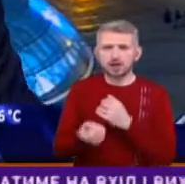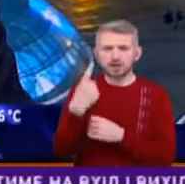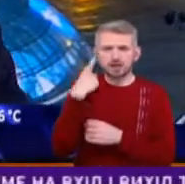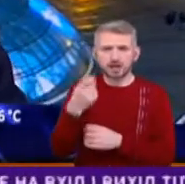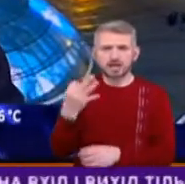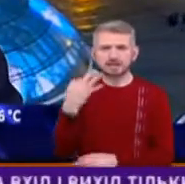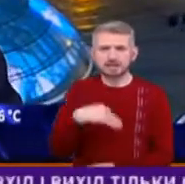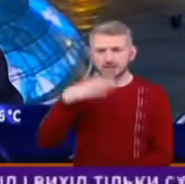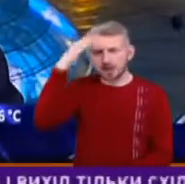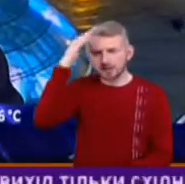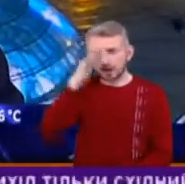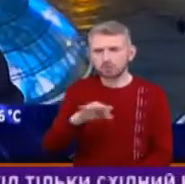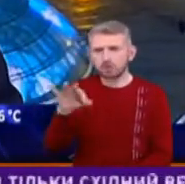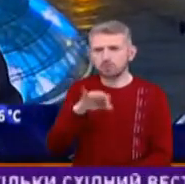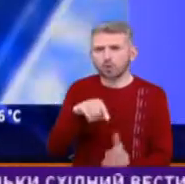сина Трампа про